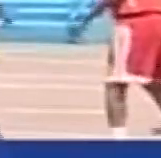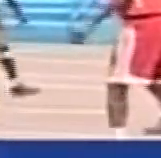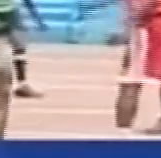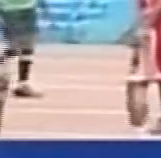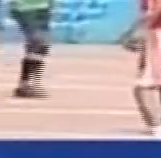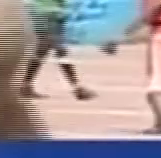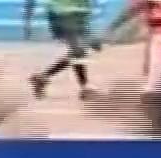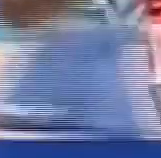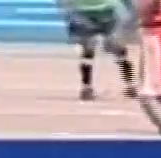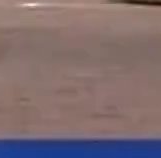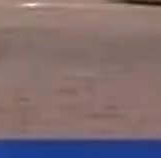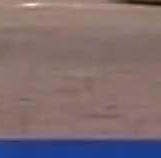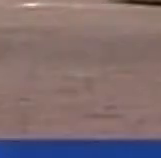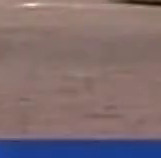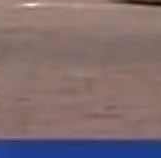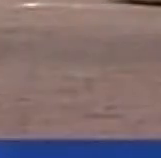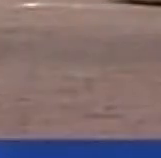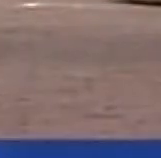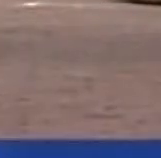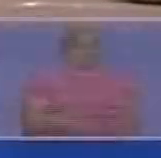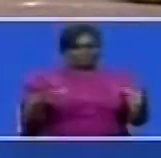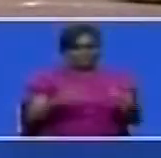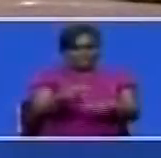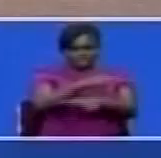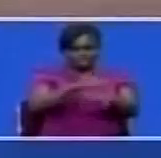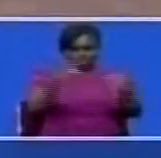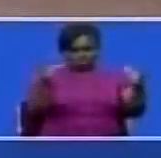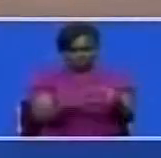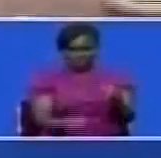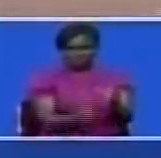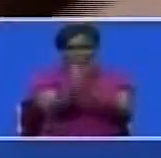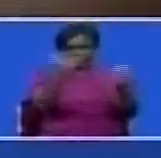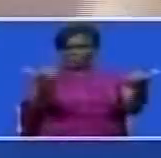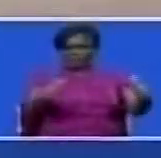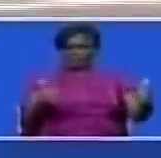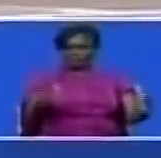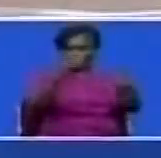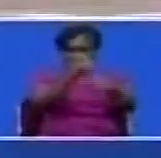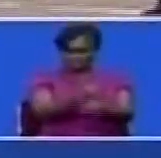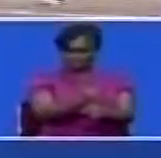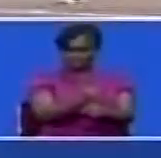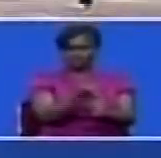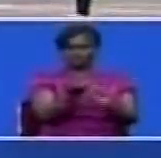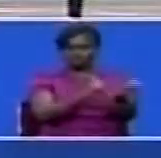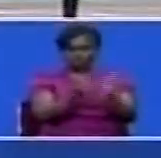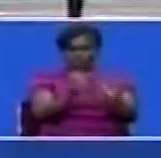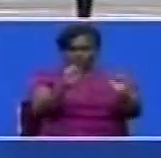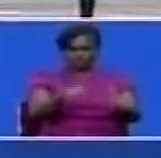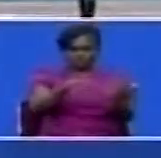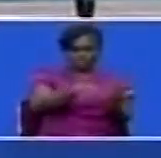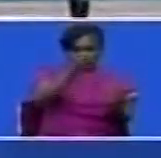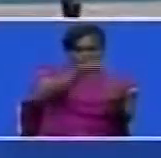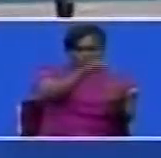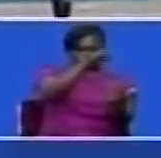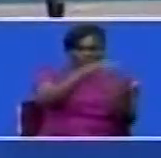and show the government. Huku timu ya taifa ikiwa ingali kuzinduliwa, shirikisho hilo liliandaa mashindano ya kuwawezesha kuchagua